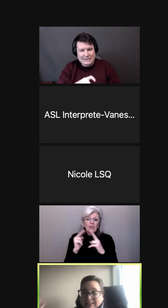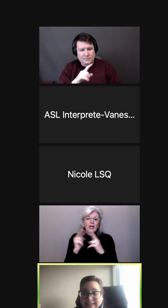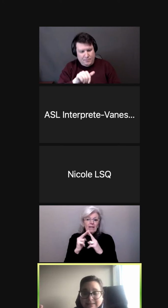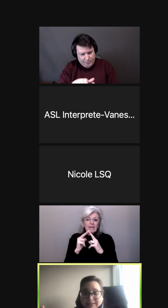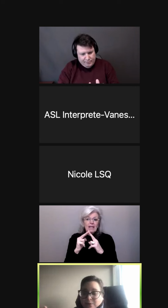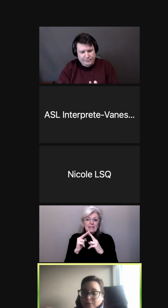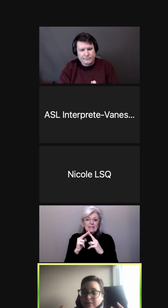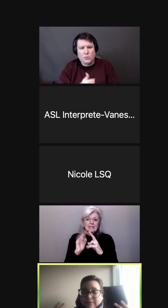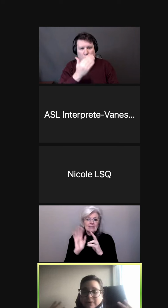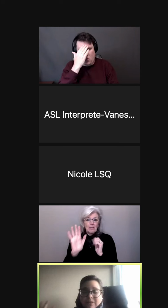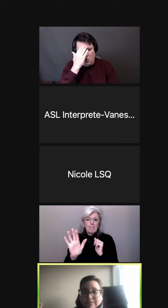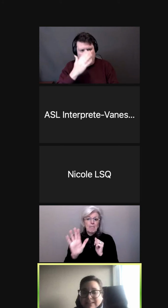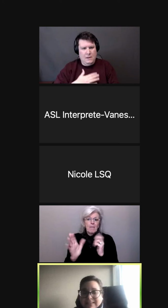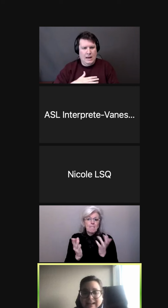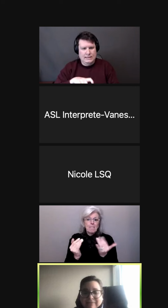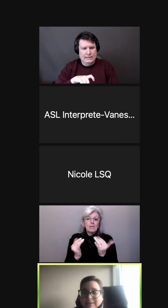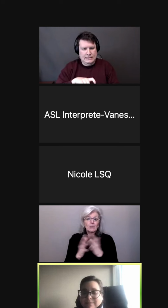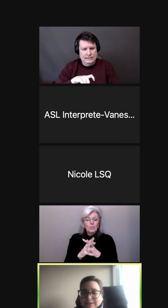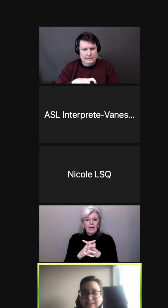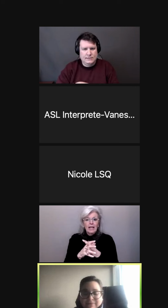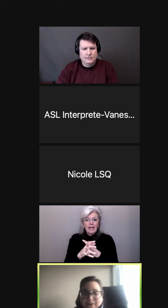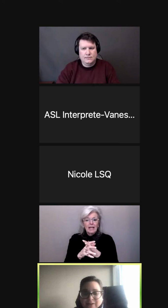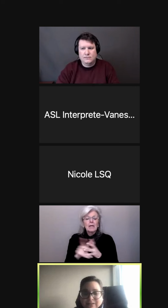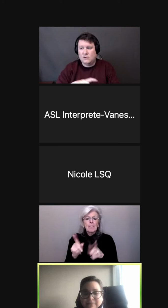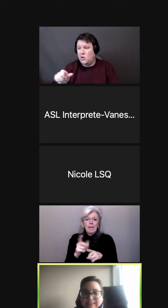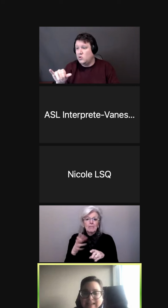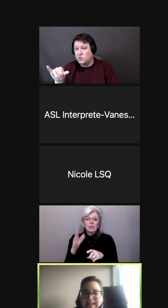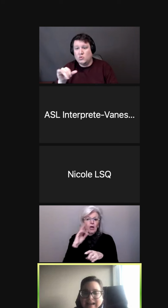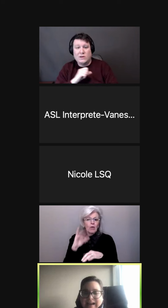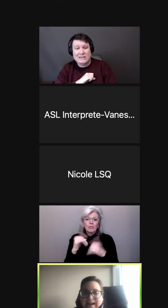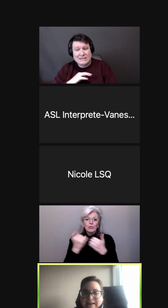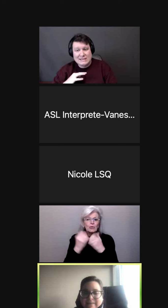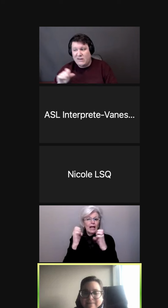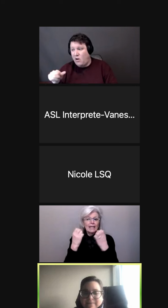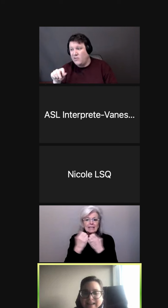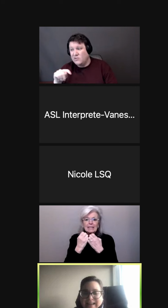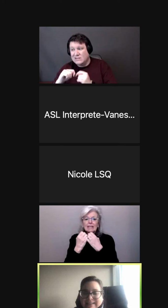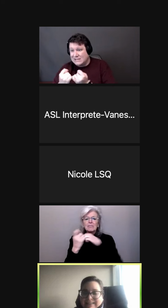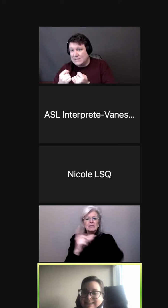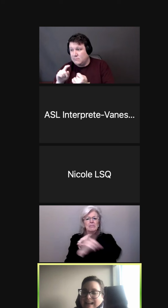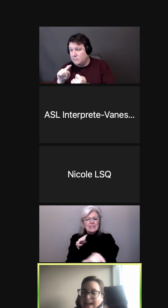leurs propres besoins. Et c'est la même chose pour toute l'équipe, le personnel.